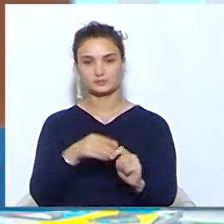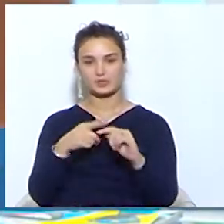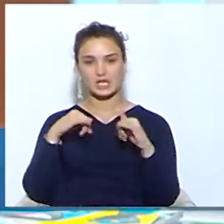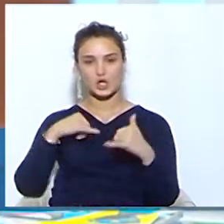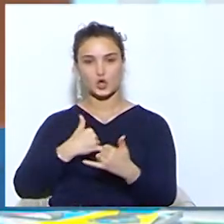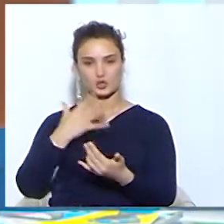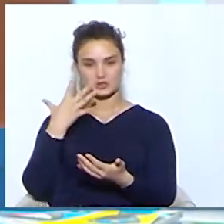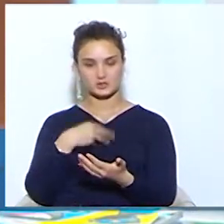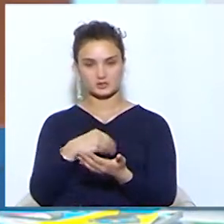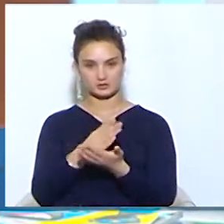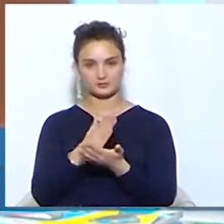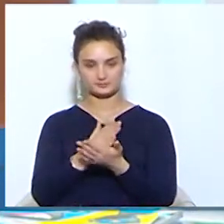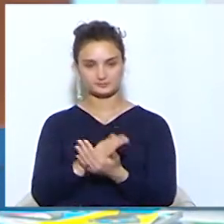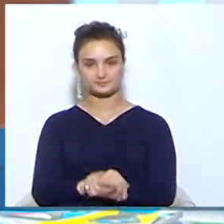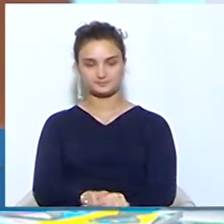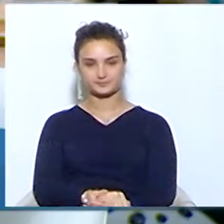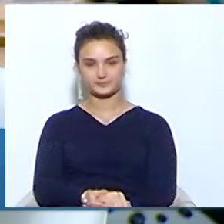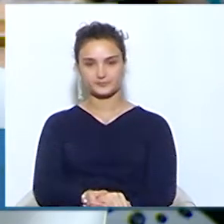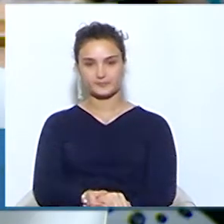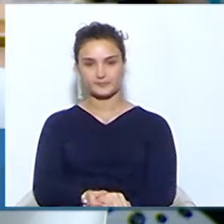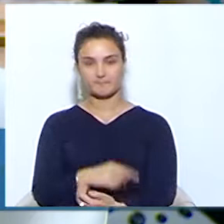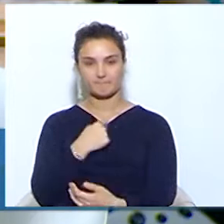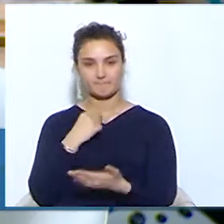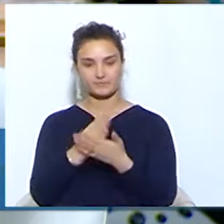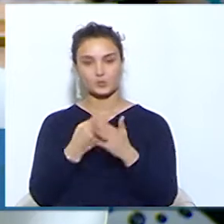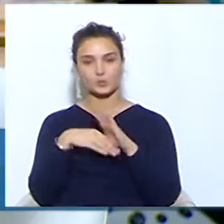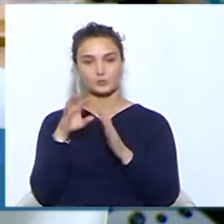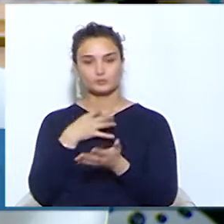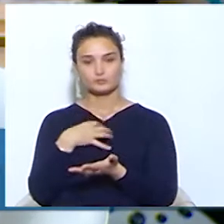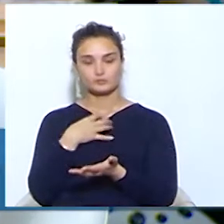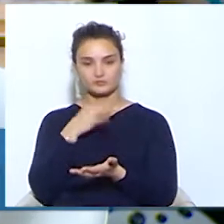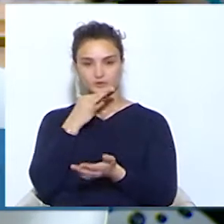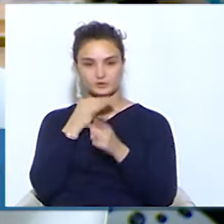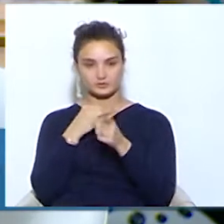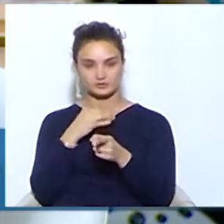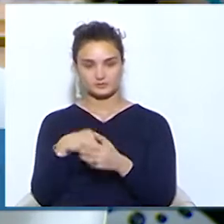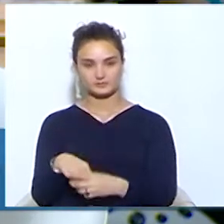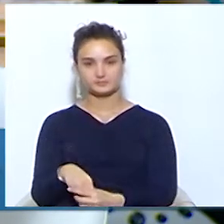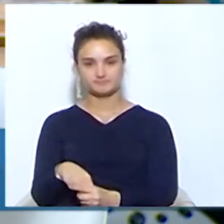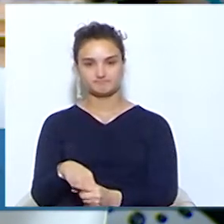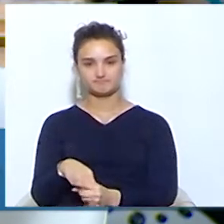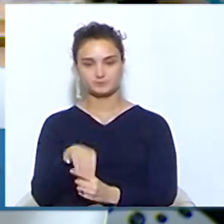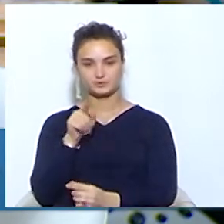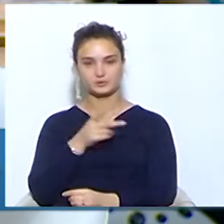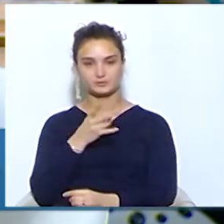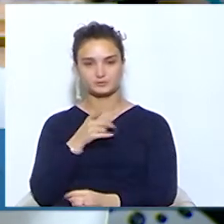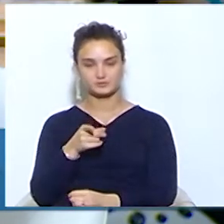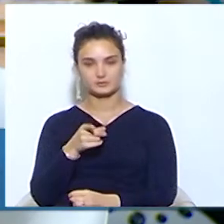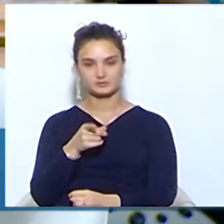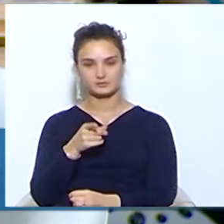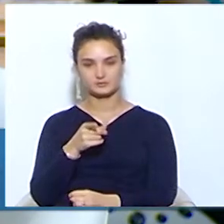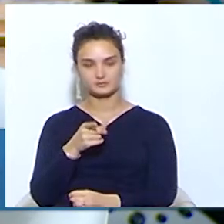ეგოიზმის შემადგენელი, ხო? მე ვარ უფრო მნიშვნელოვანი, ვიდრე შენ. შენ უნდა მომერგო მე,